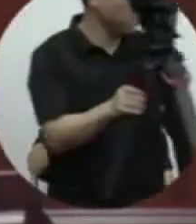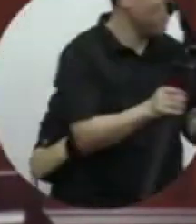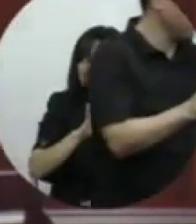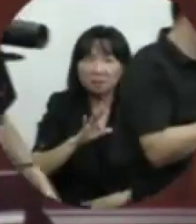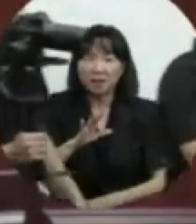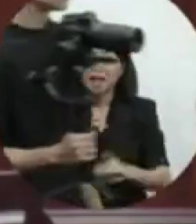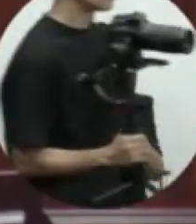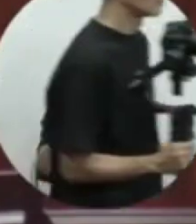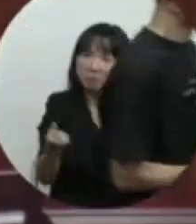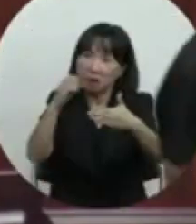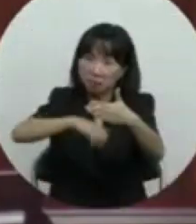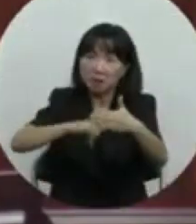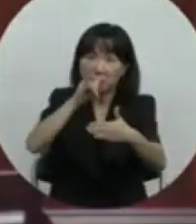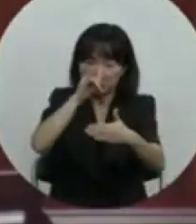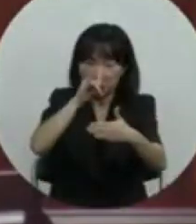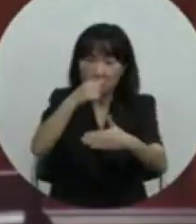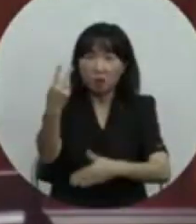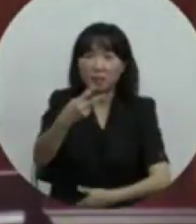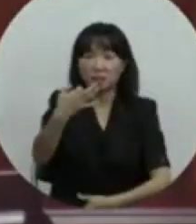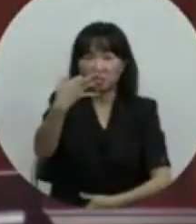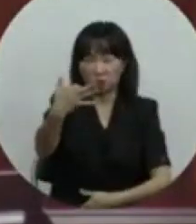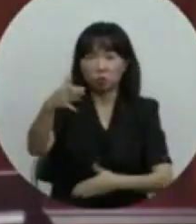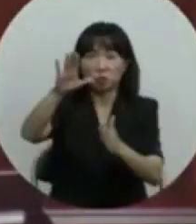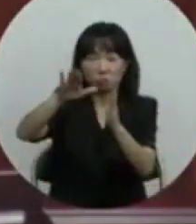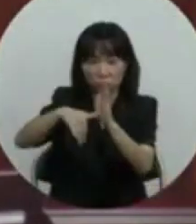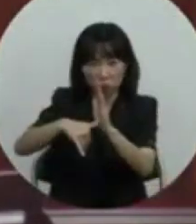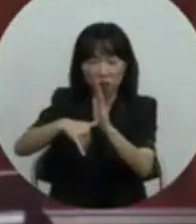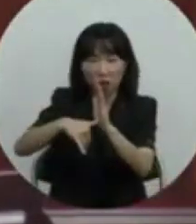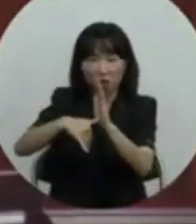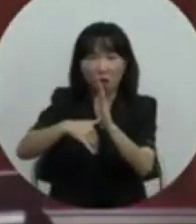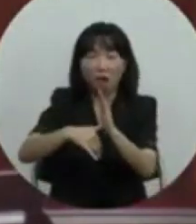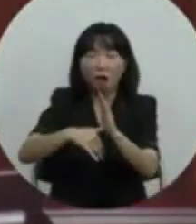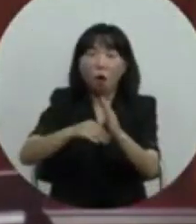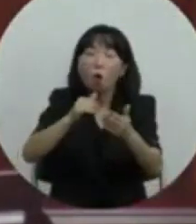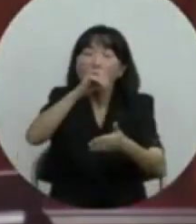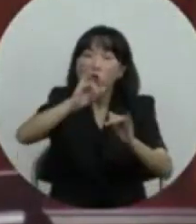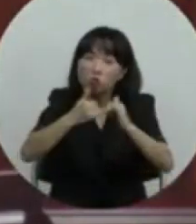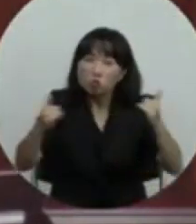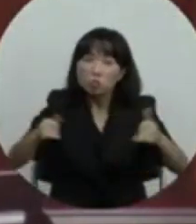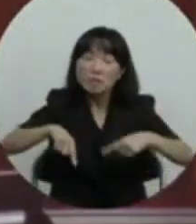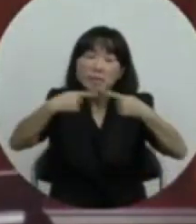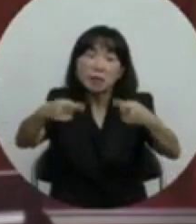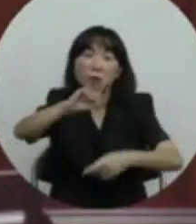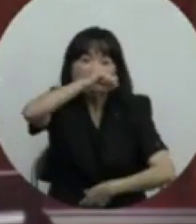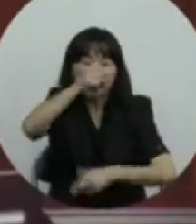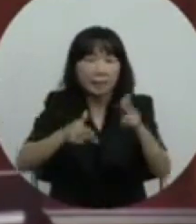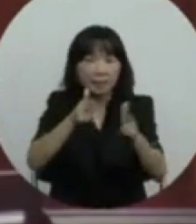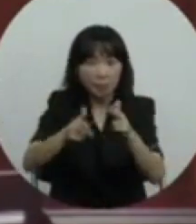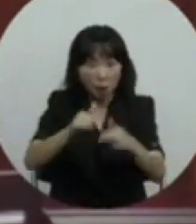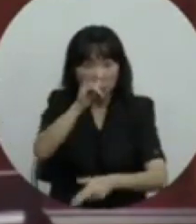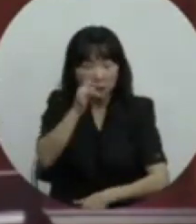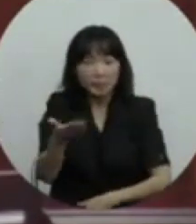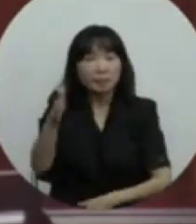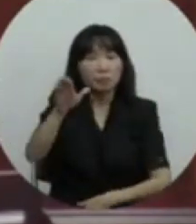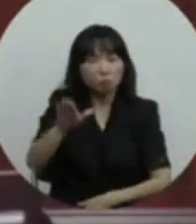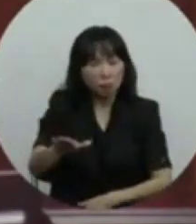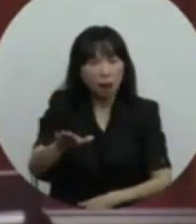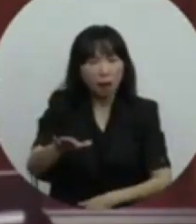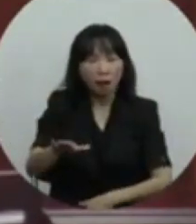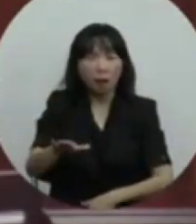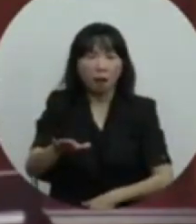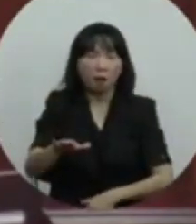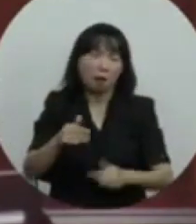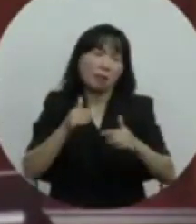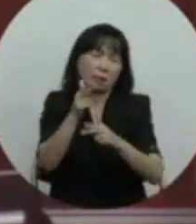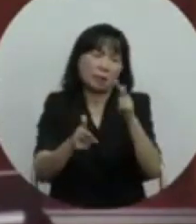반영했고 2019년부터 읍면동 주민참여예산 사업을 진행했으나 사업 반영 비율을 정해두고